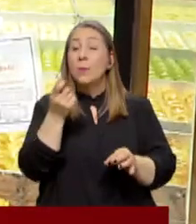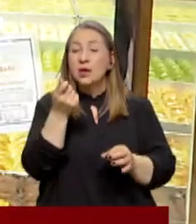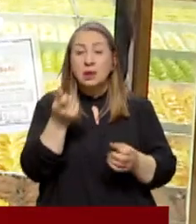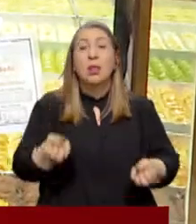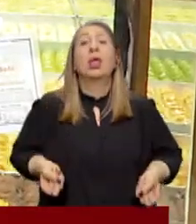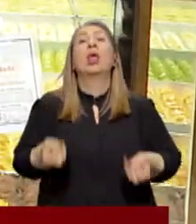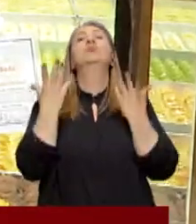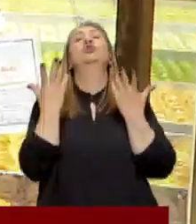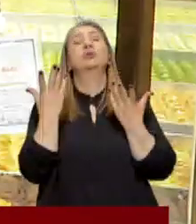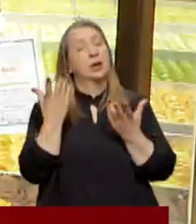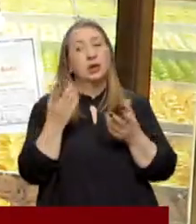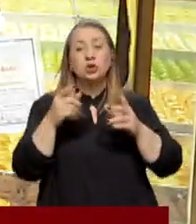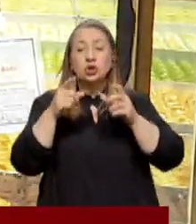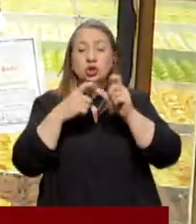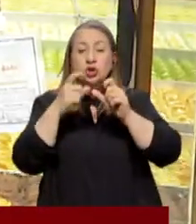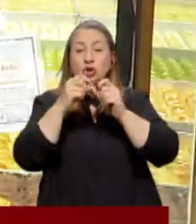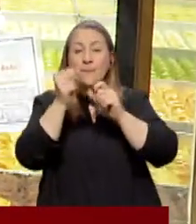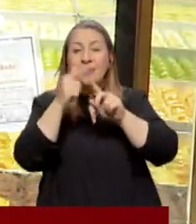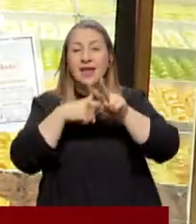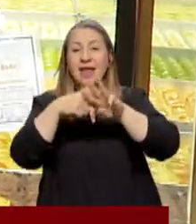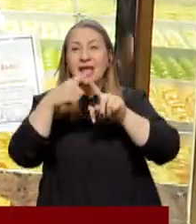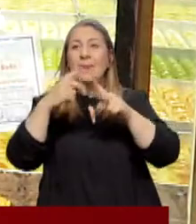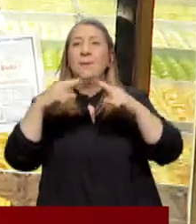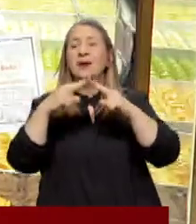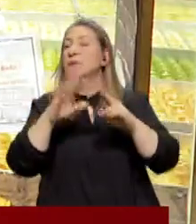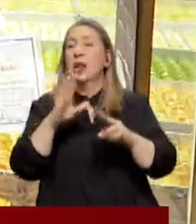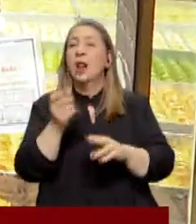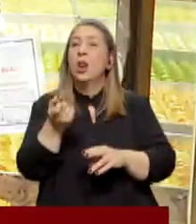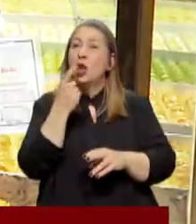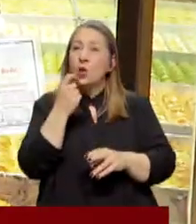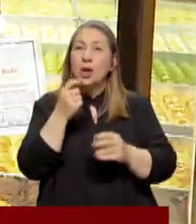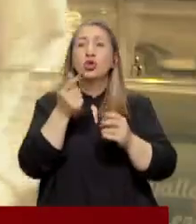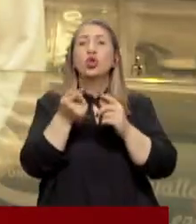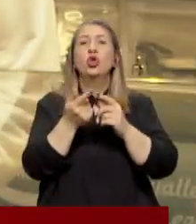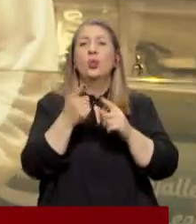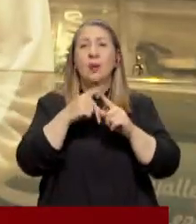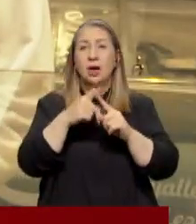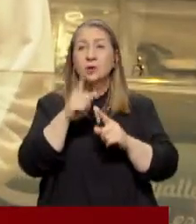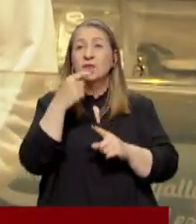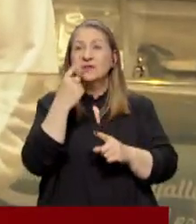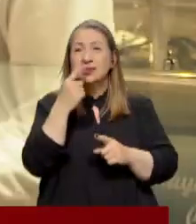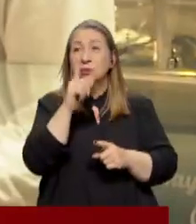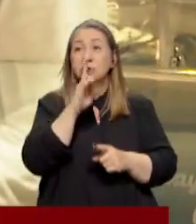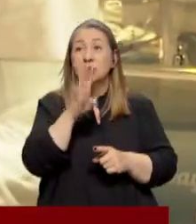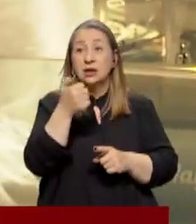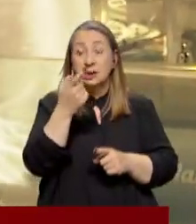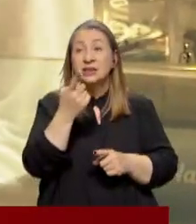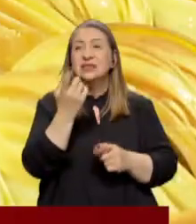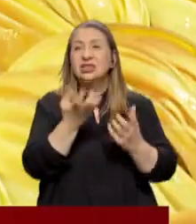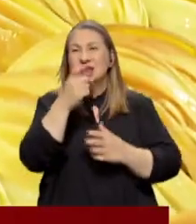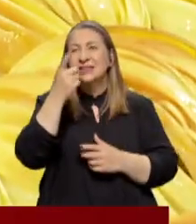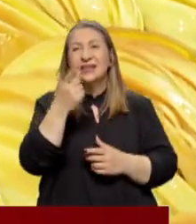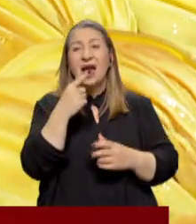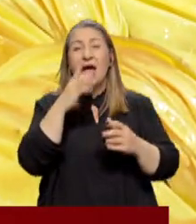Bütçeler yetmeyince şöbiyetin baklavanın yerine lokma ya da tulumba alıyor. Fıstıklı 146 lira. Sıcak tatlarımız